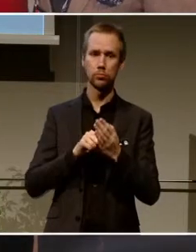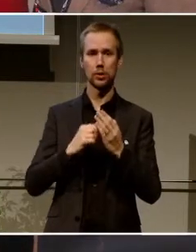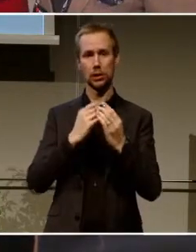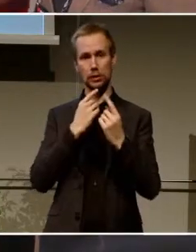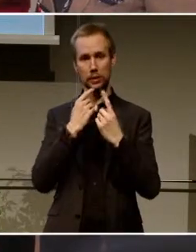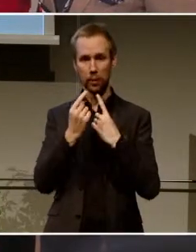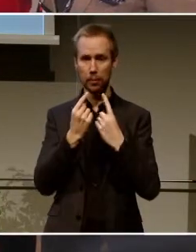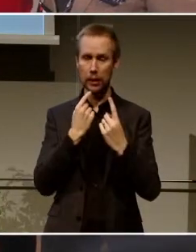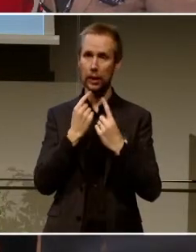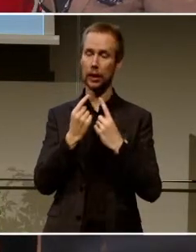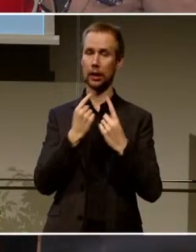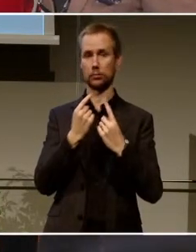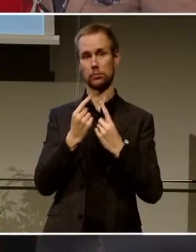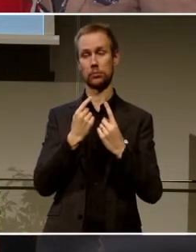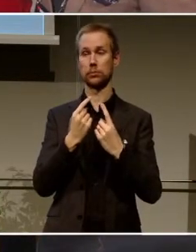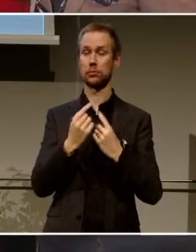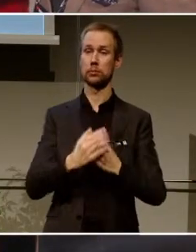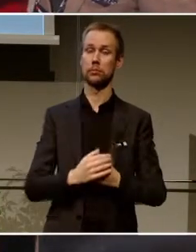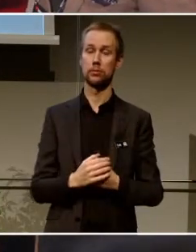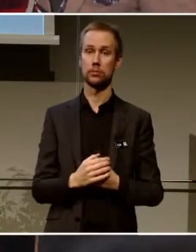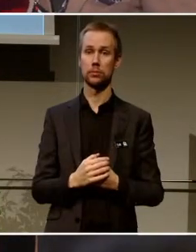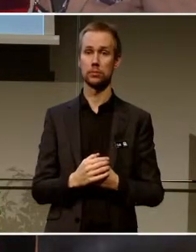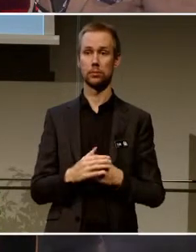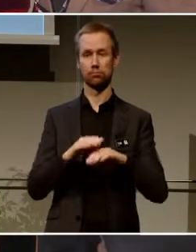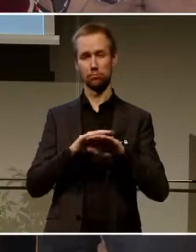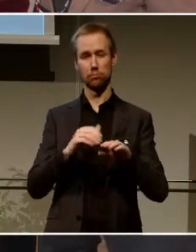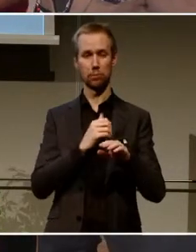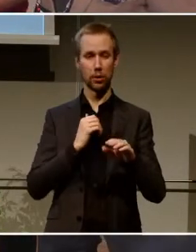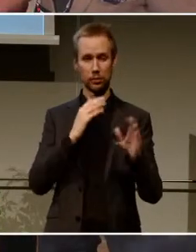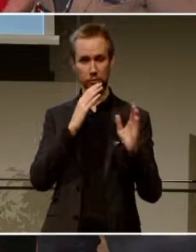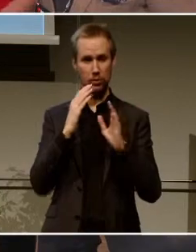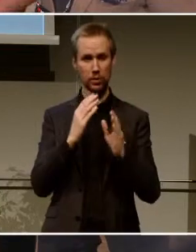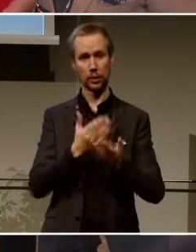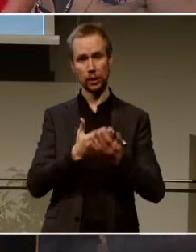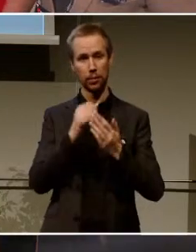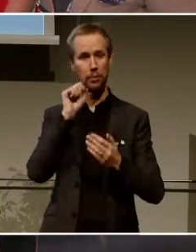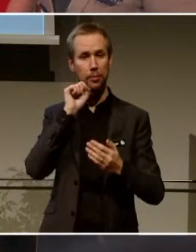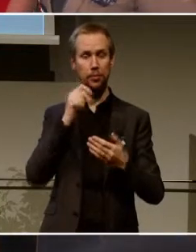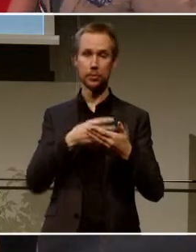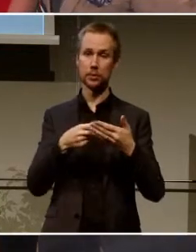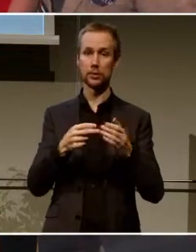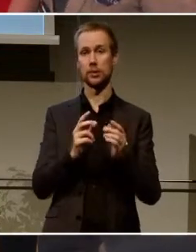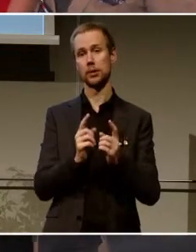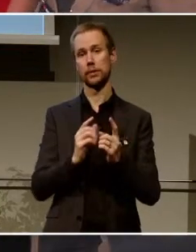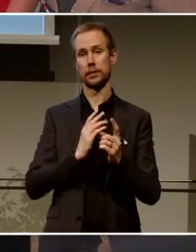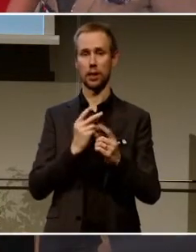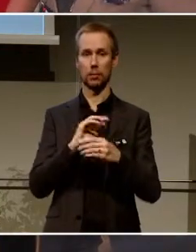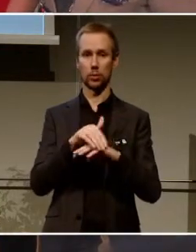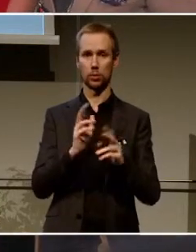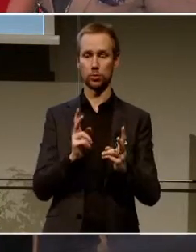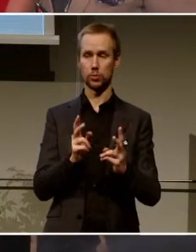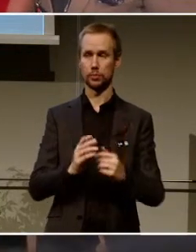just dit hem. Det kanske inte bara är en hjälp med e-posten, utan det kanske faktiskt är någonting annat. Mm. Jag